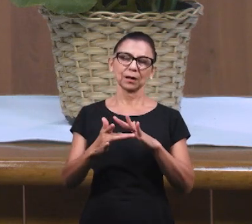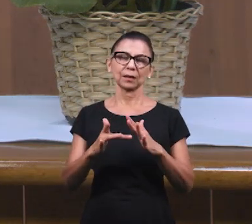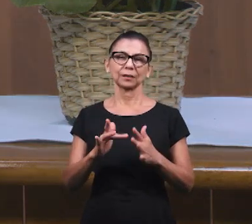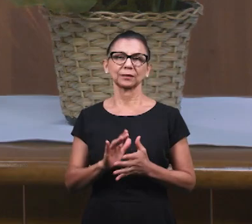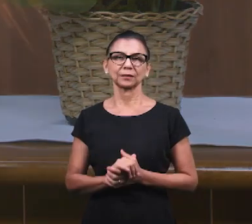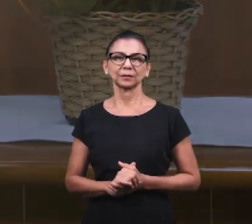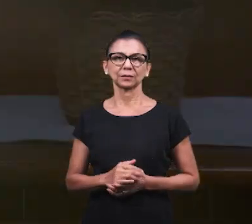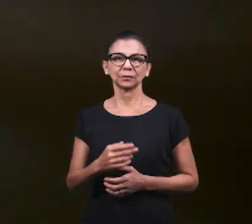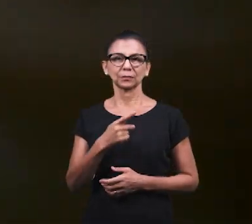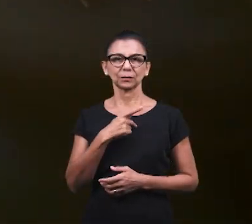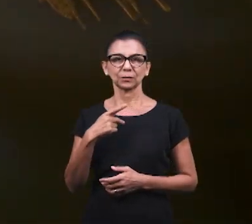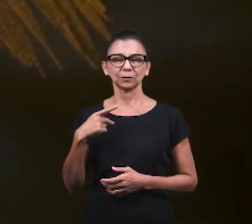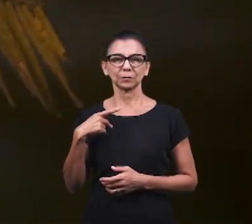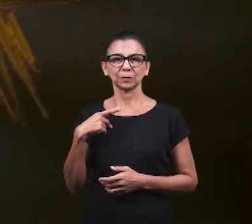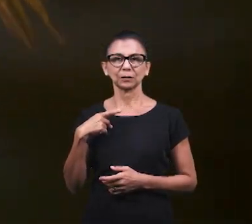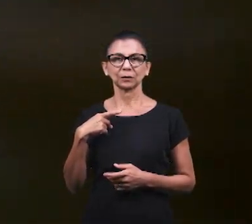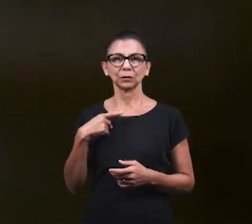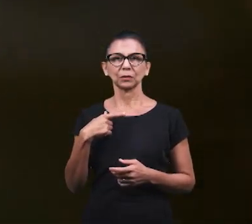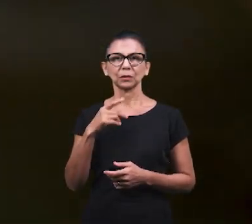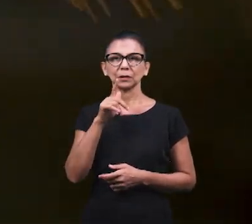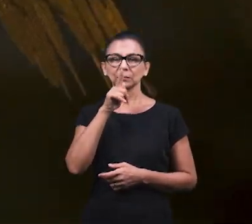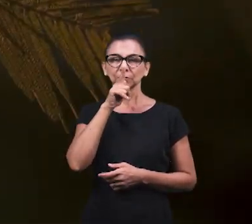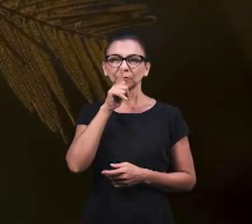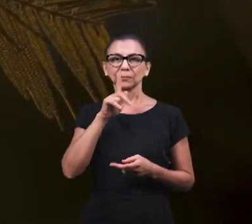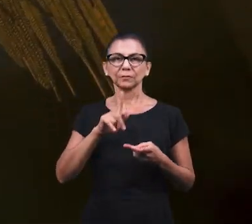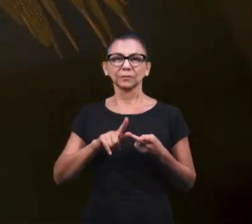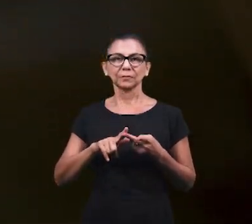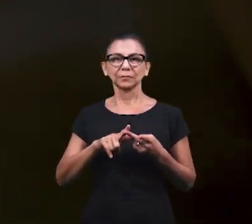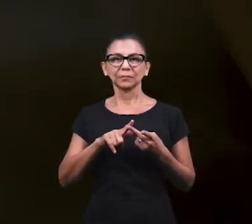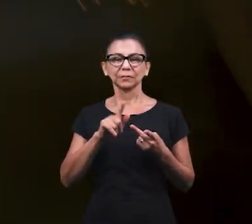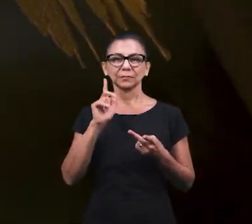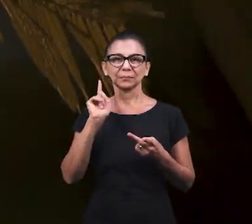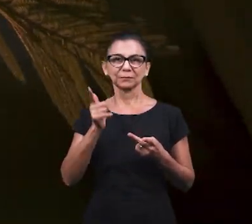Brésil, dans la conduction du pasteur Jean de Tiguez, Jules Souza.